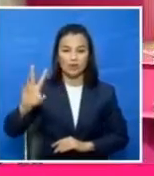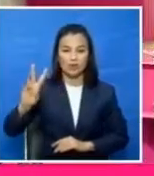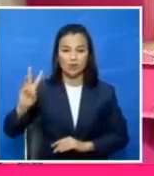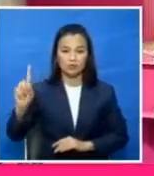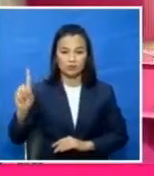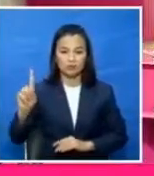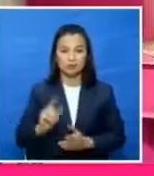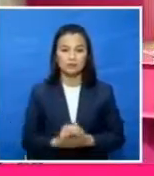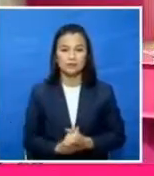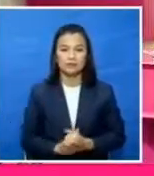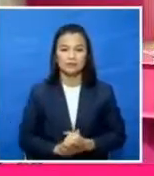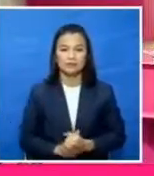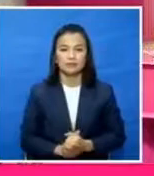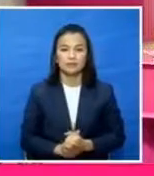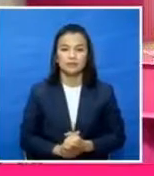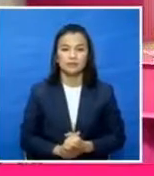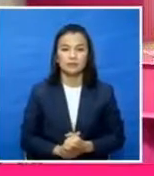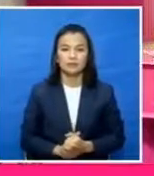2005361